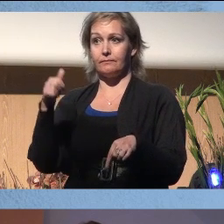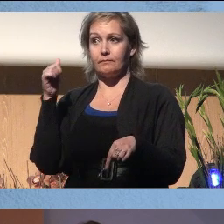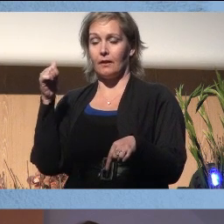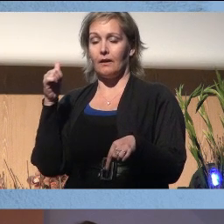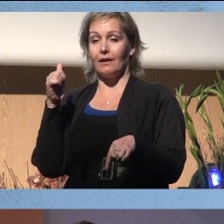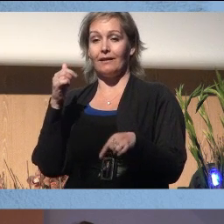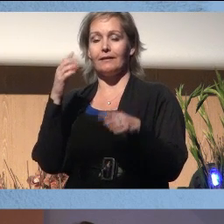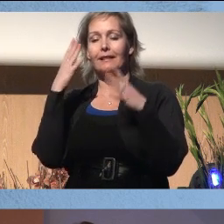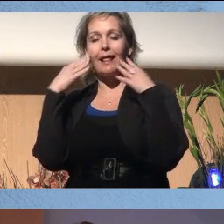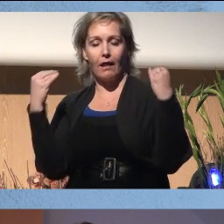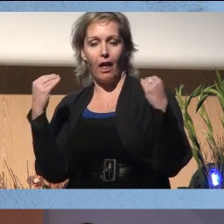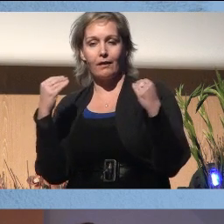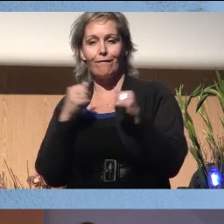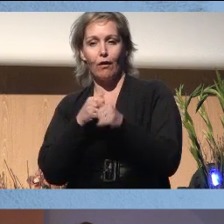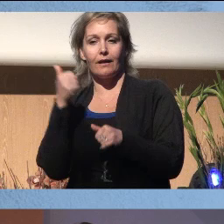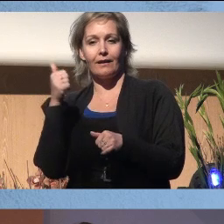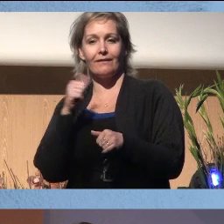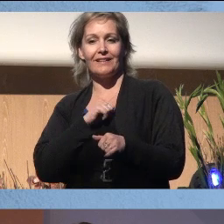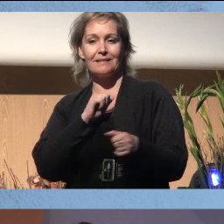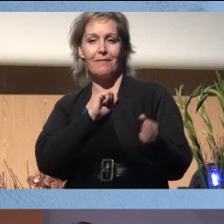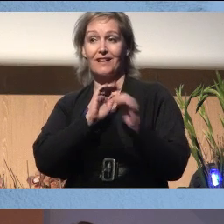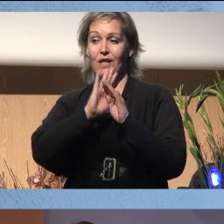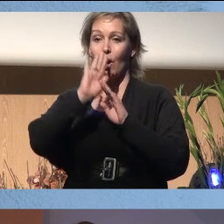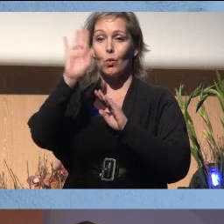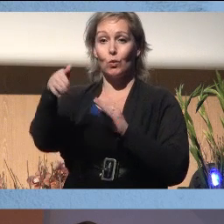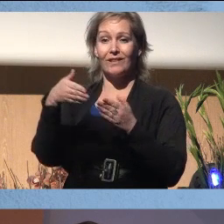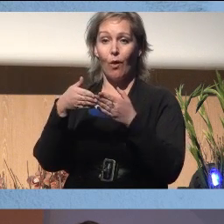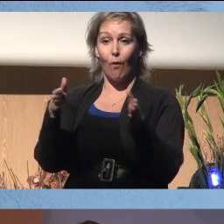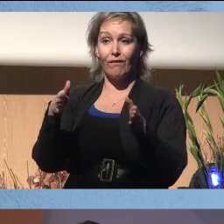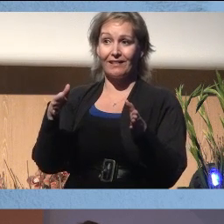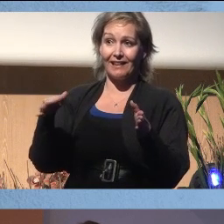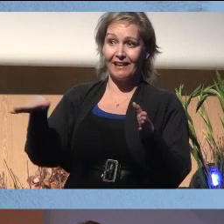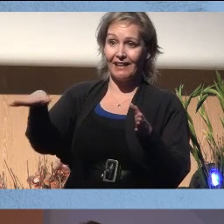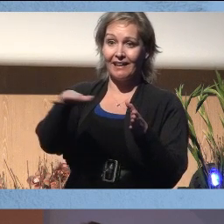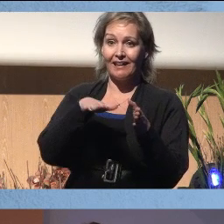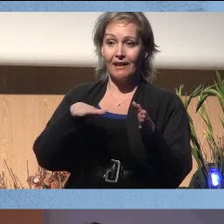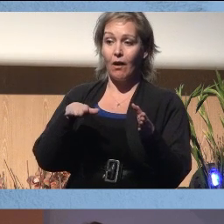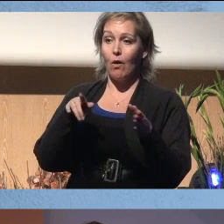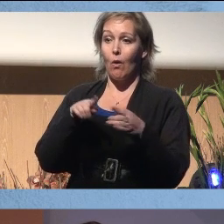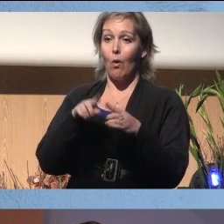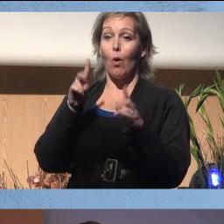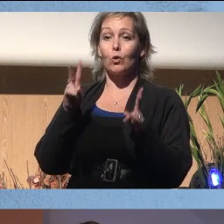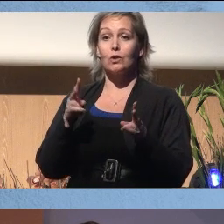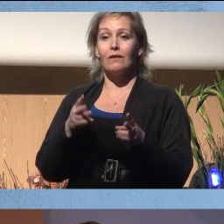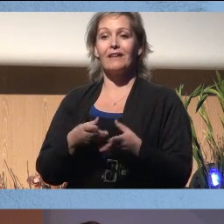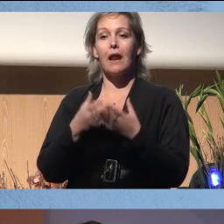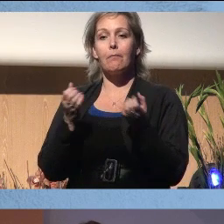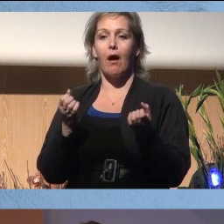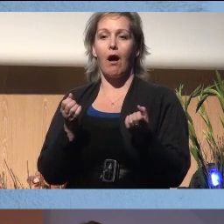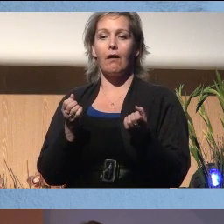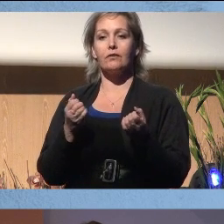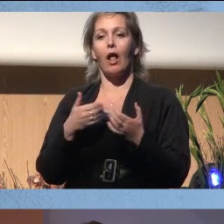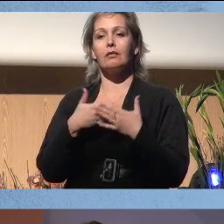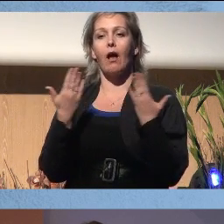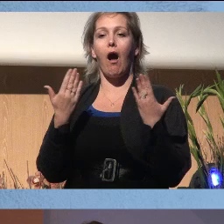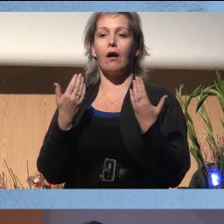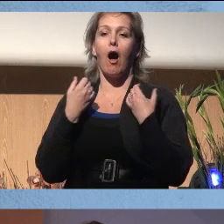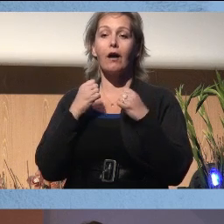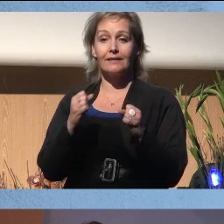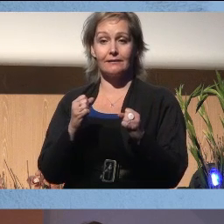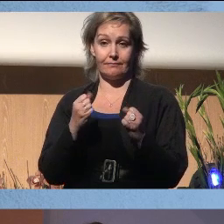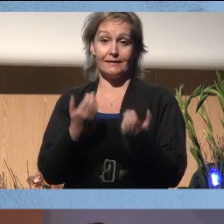i Nederland. Når de beveger seg ut i det offentlige rom, og ikke minst ved hjelp av